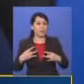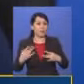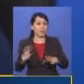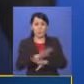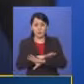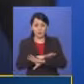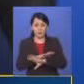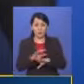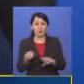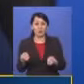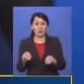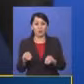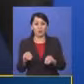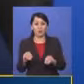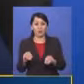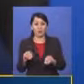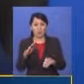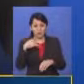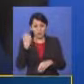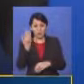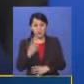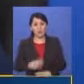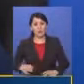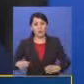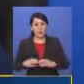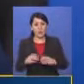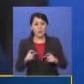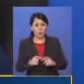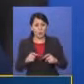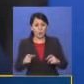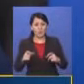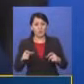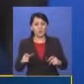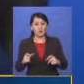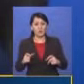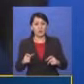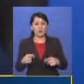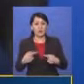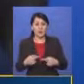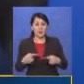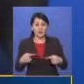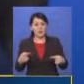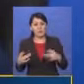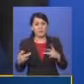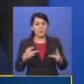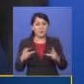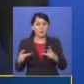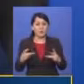детьми. Получается, когда собиралось большое количество людей, там плюс в различных там в театрах